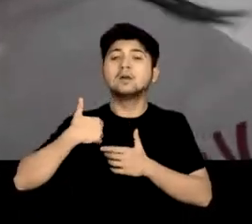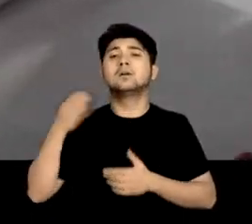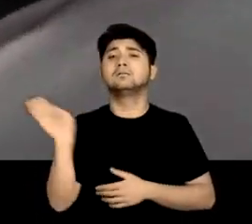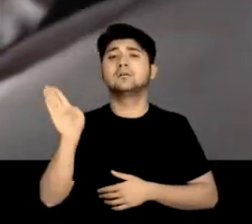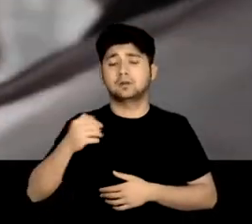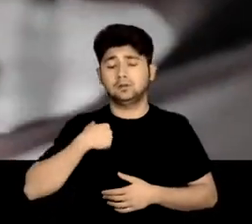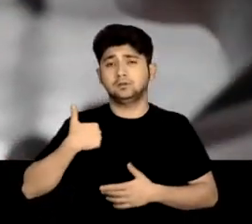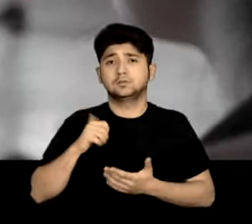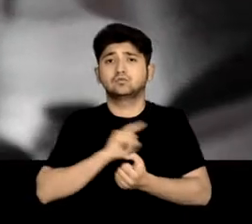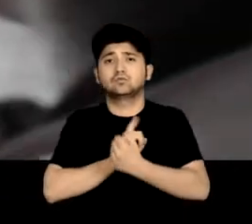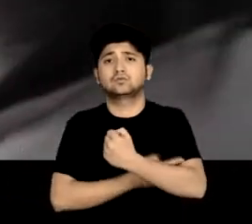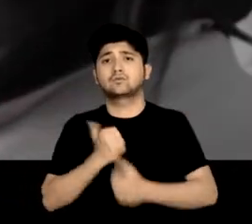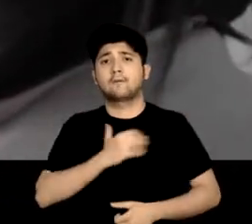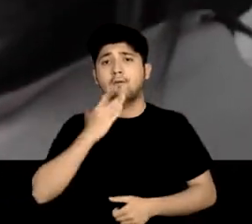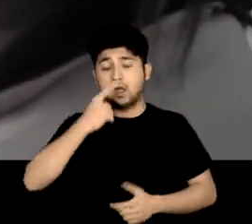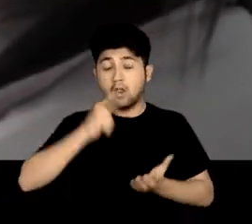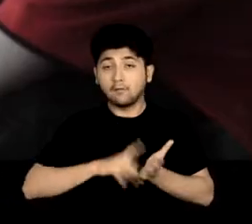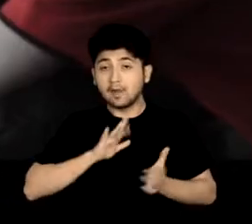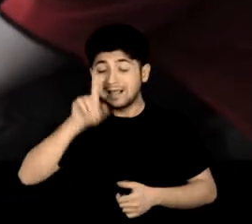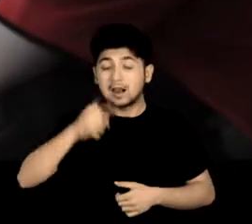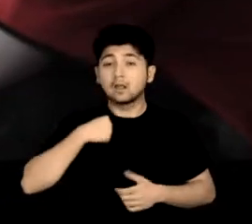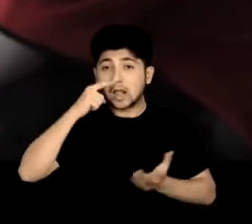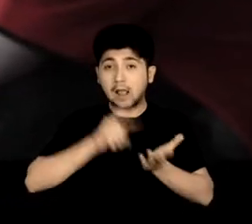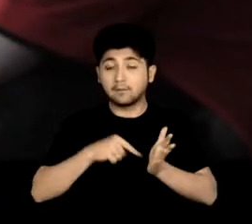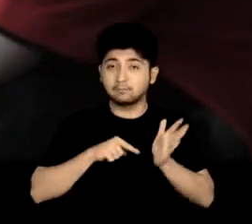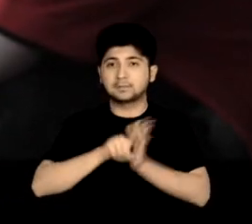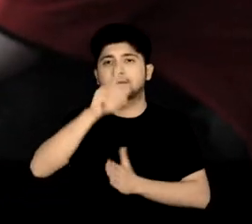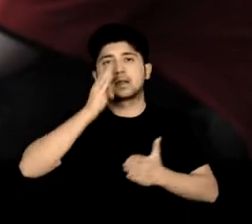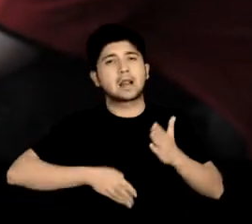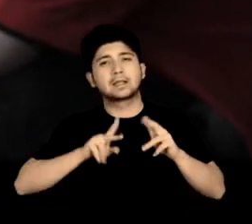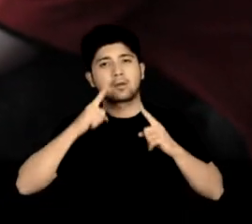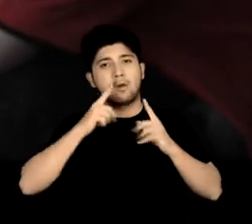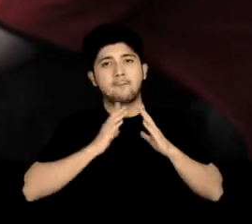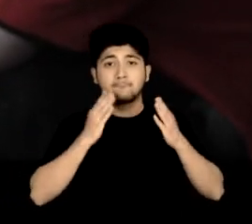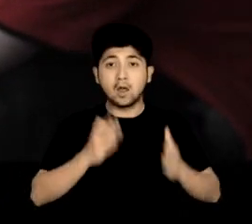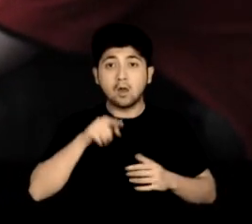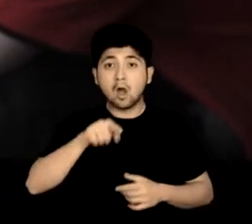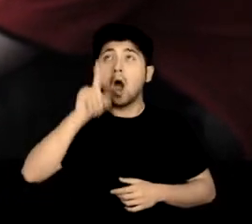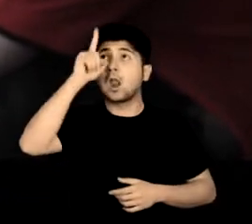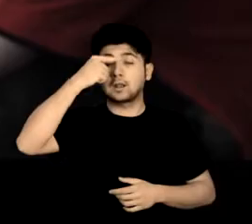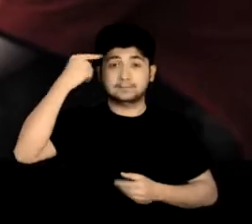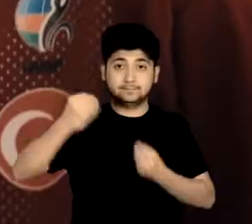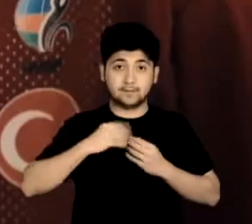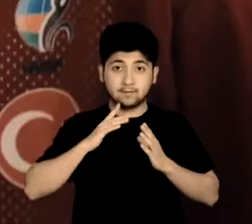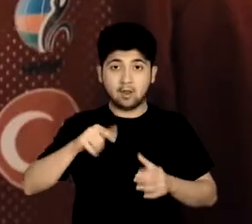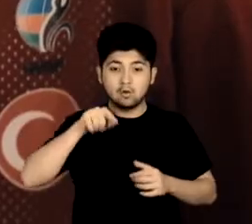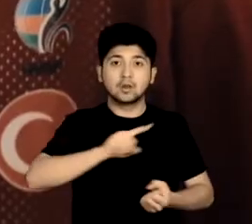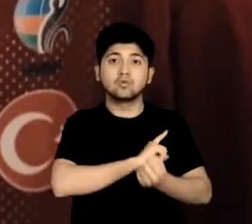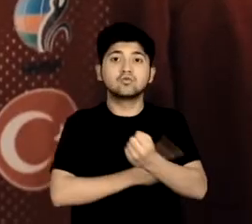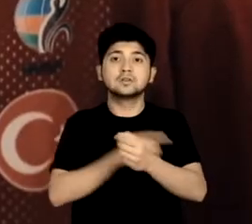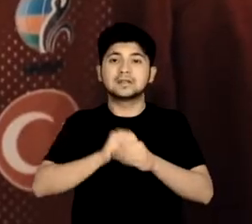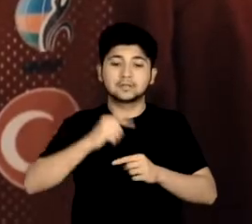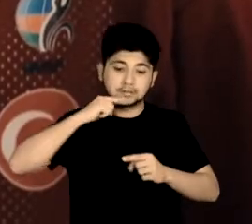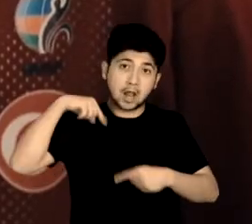olduğumuza kendim keza inanıyorum. Tabii inanmak başarmanın yarısıdır demişler. Allah nasip ederse oradan birinci çıktığımız